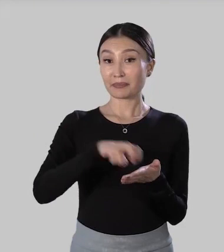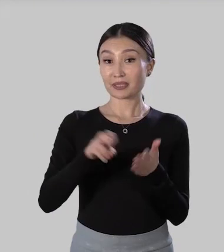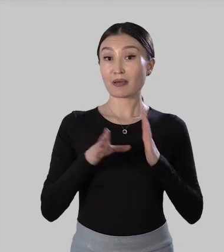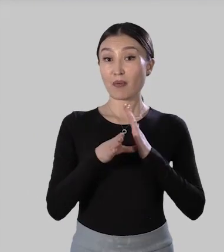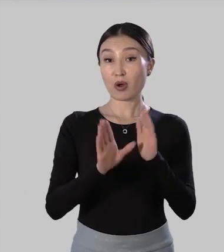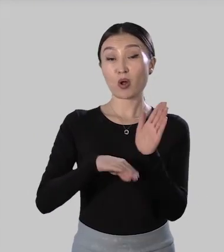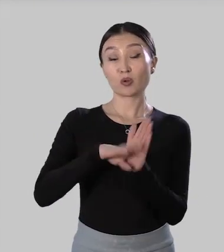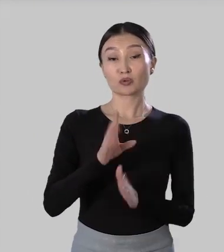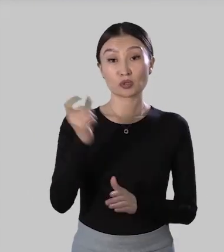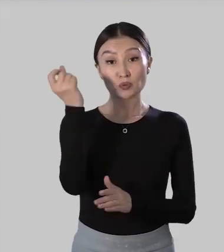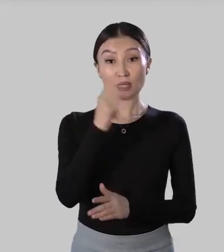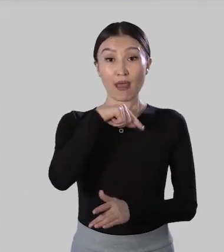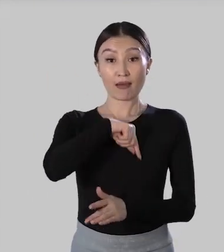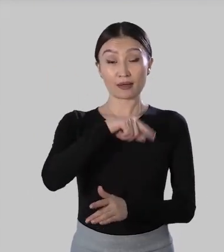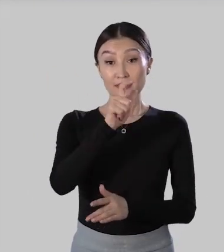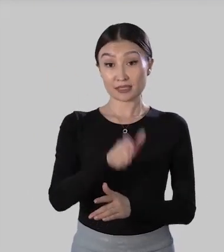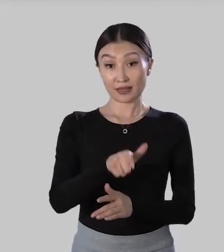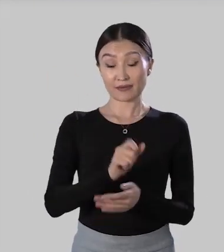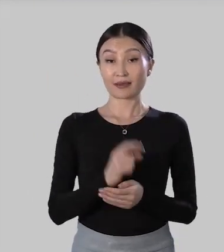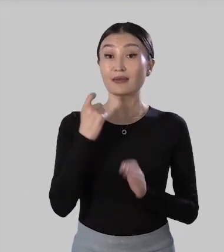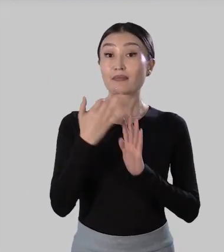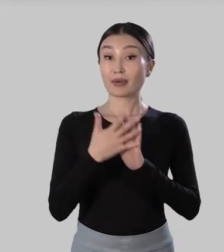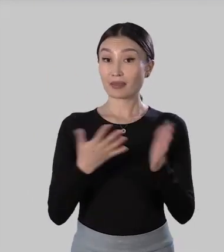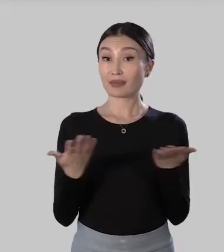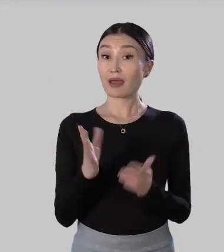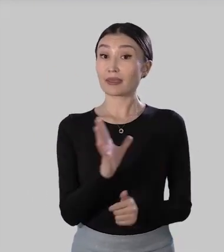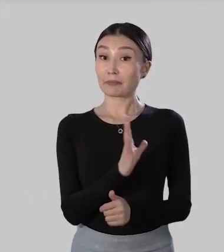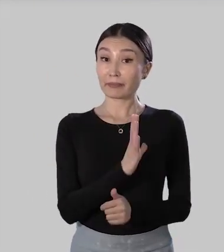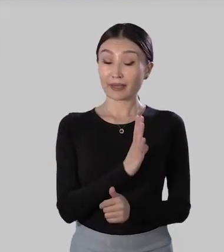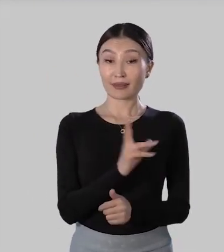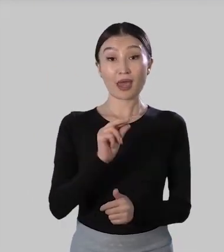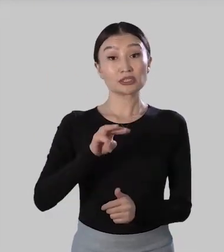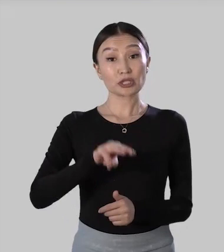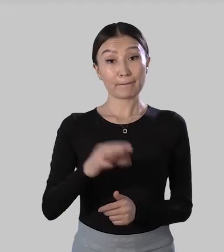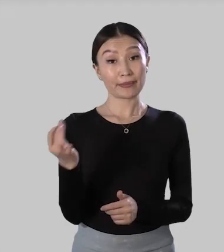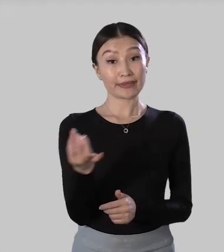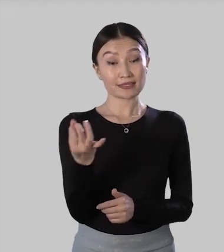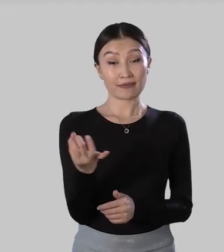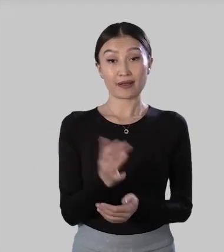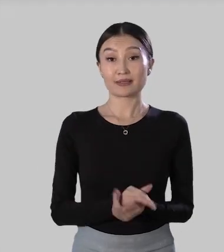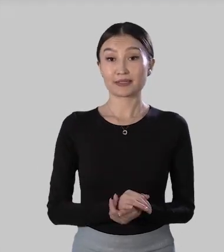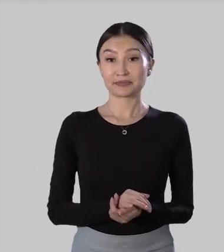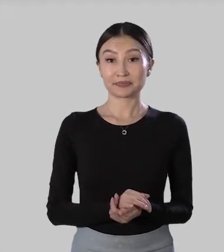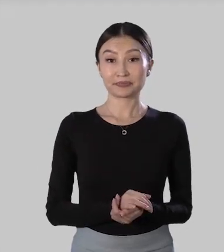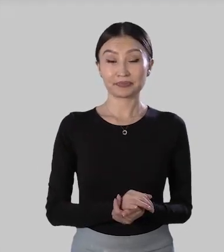переписка помогает лучше узнать характер человека, понять, каким он был, чем интересовался.